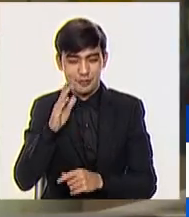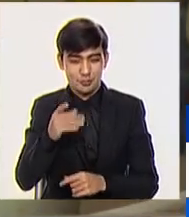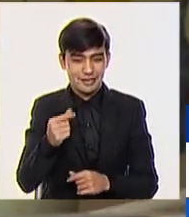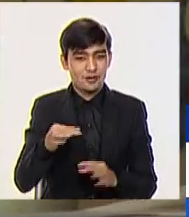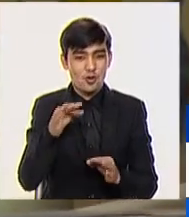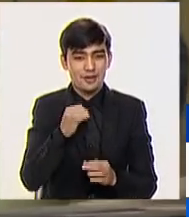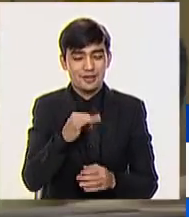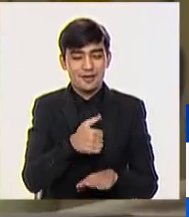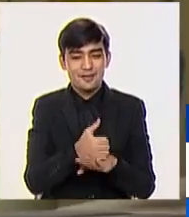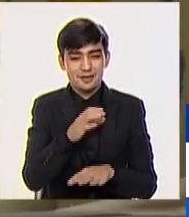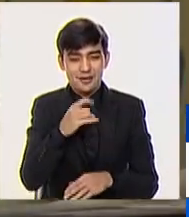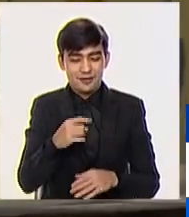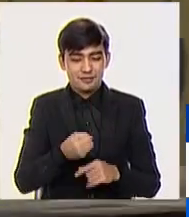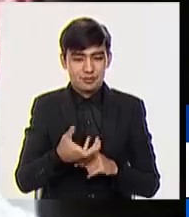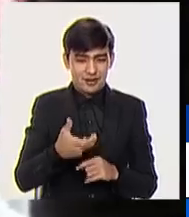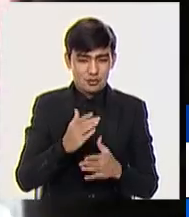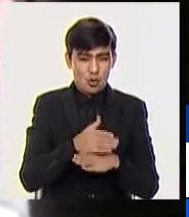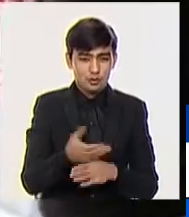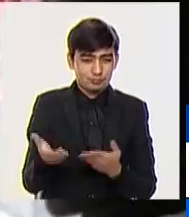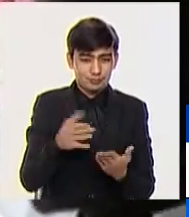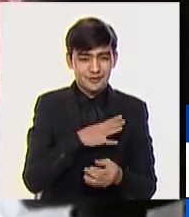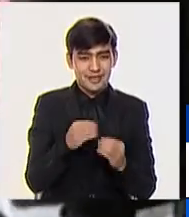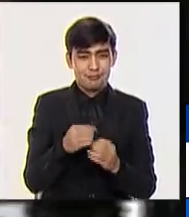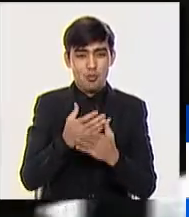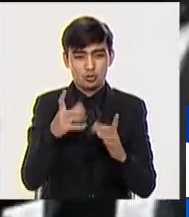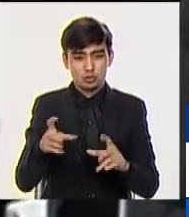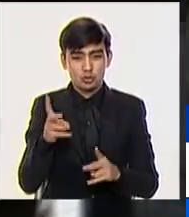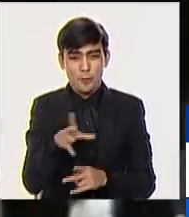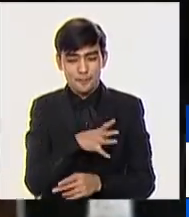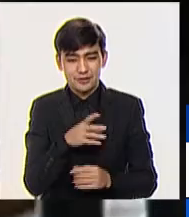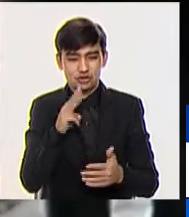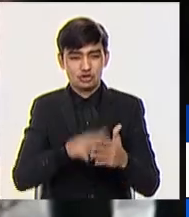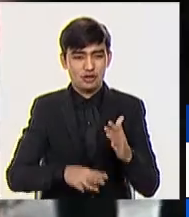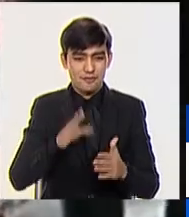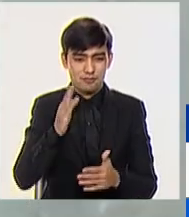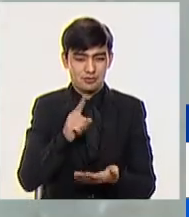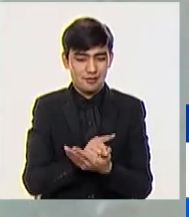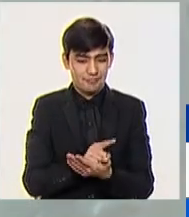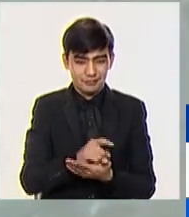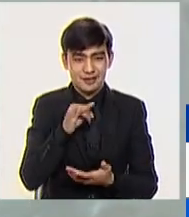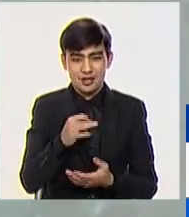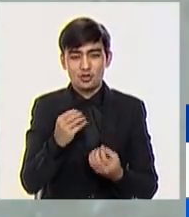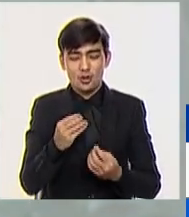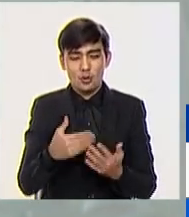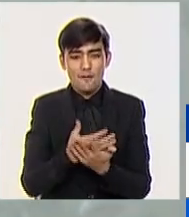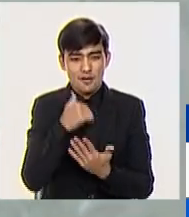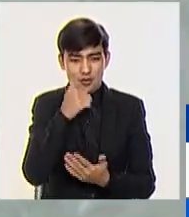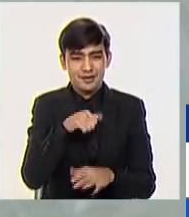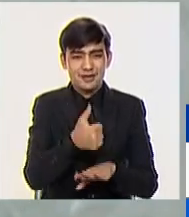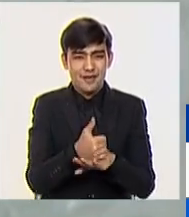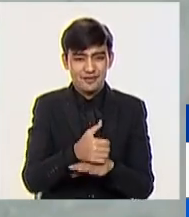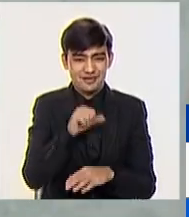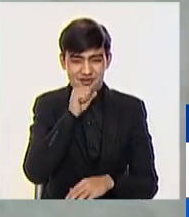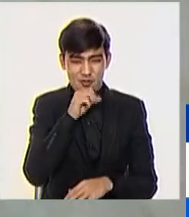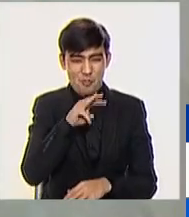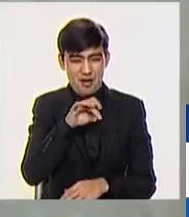дәрігері мерекелік дастарханға қонақ шақырып, 10-нан артық адам жинағандарға айыппұл салынатынын айтты. Оған қоса жаңа жылдың бас кейіпкері